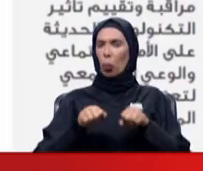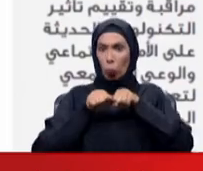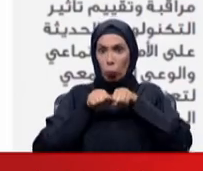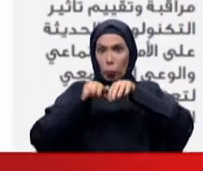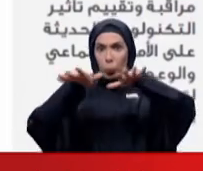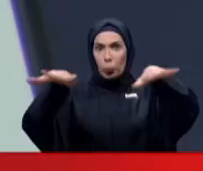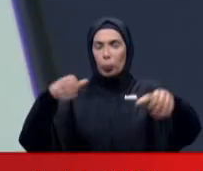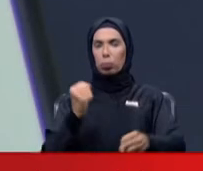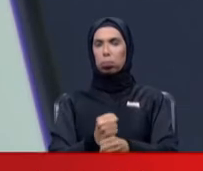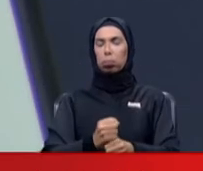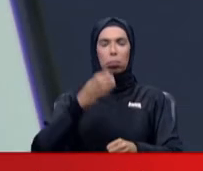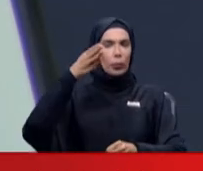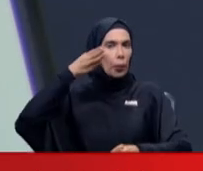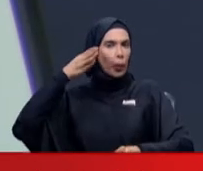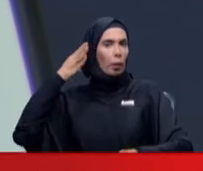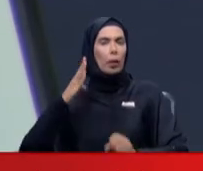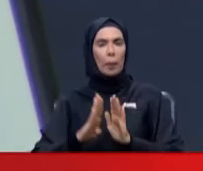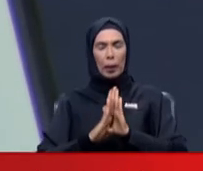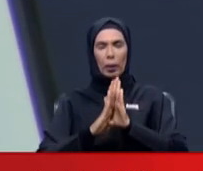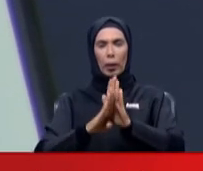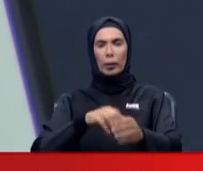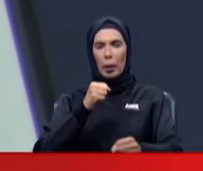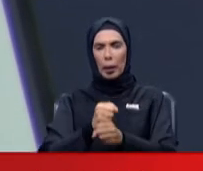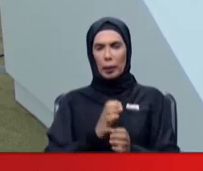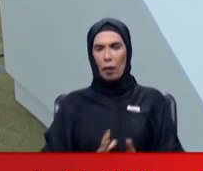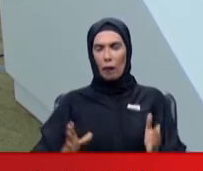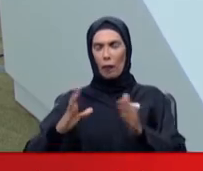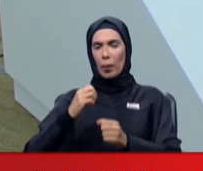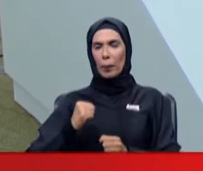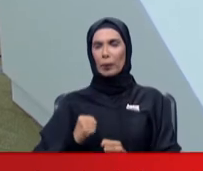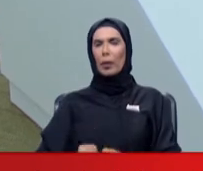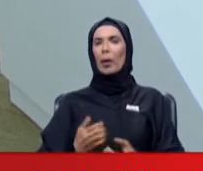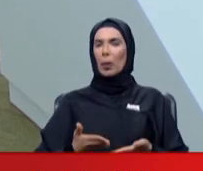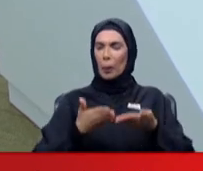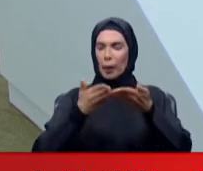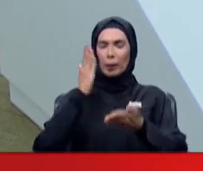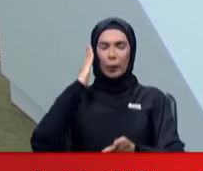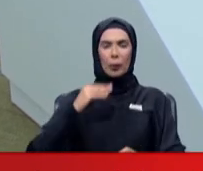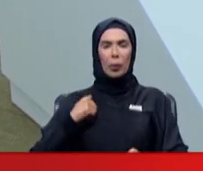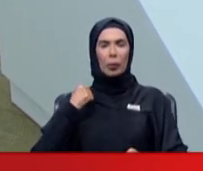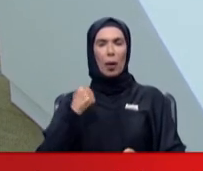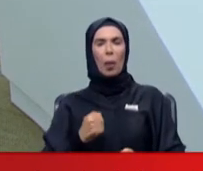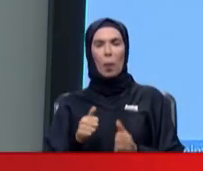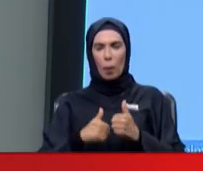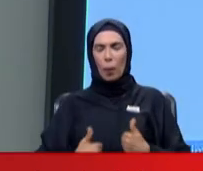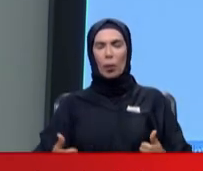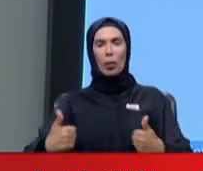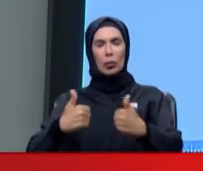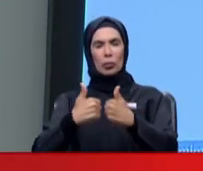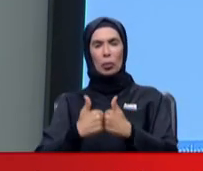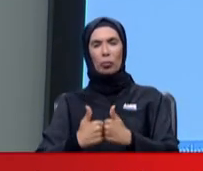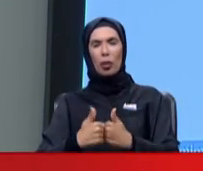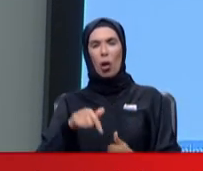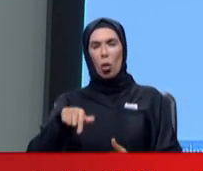جهوده وخبراته لمساندة أعمال فريق البحرين في خدمة المرأة البحرينية وأسرتها في ظل هذه